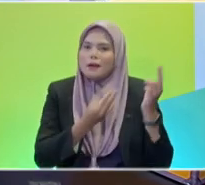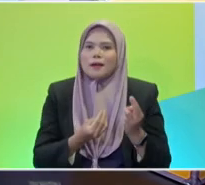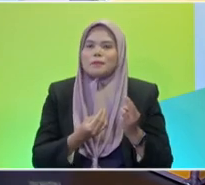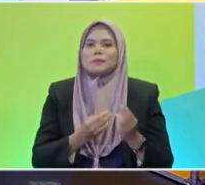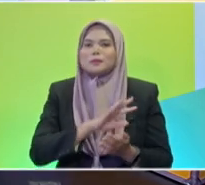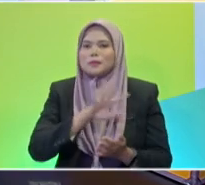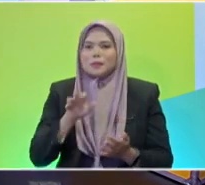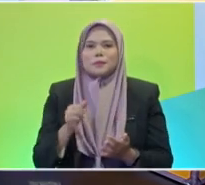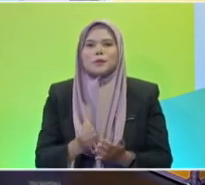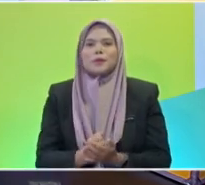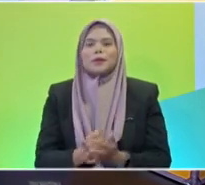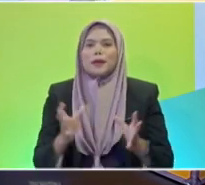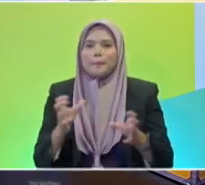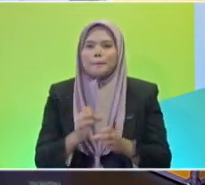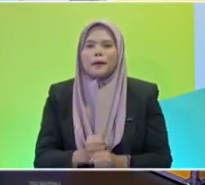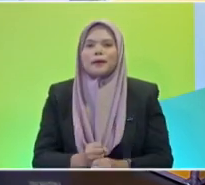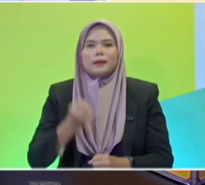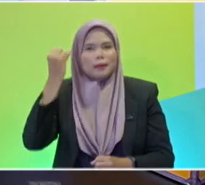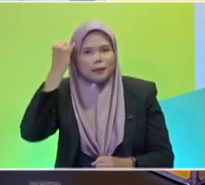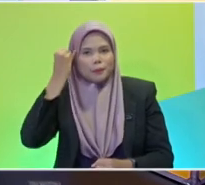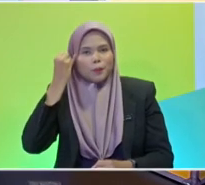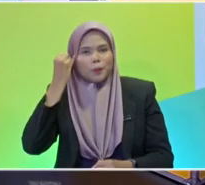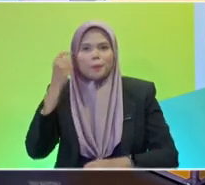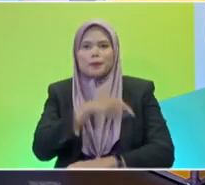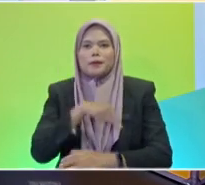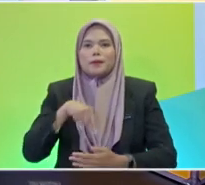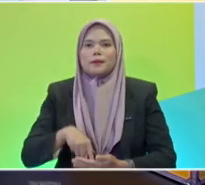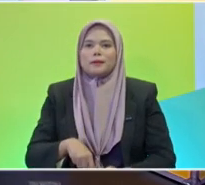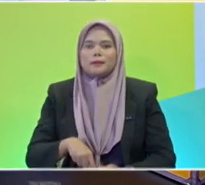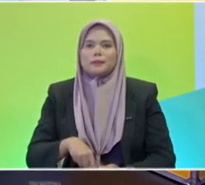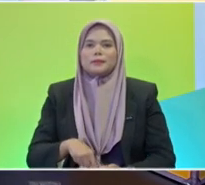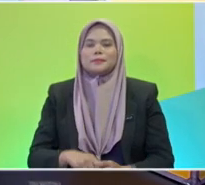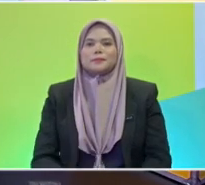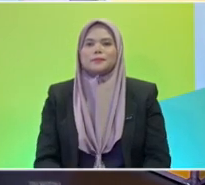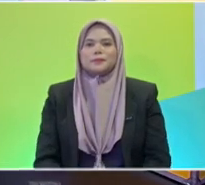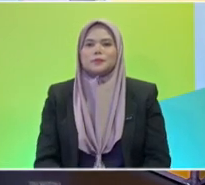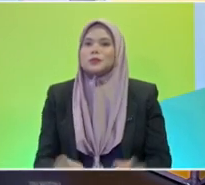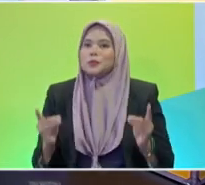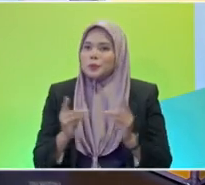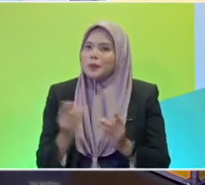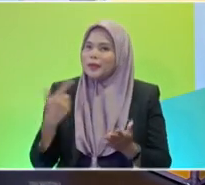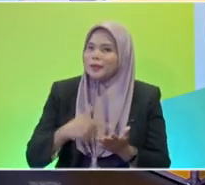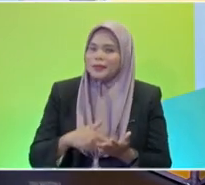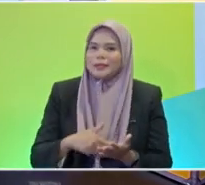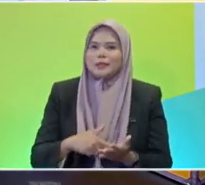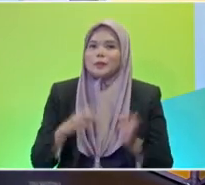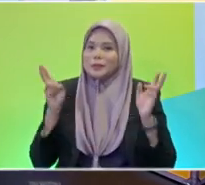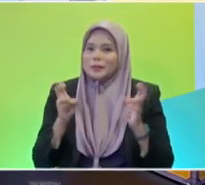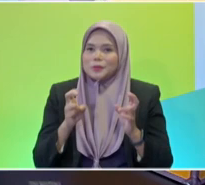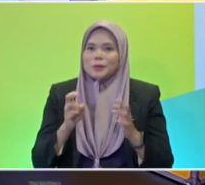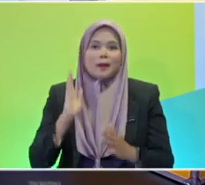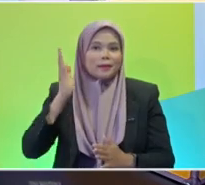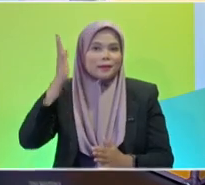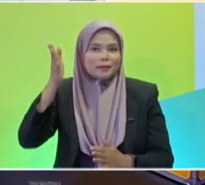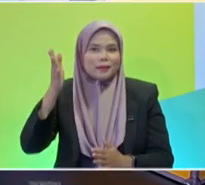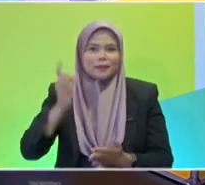kepada murid-murid bukan saja tapi sama kita pada hari ini di rumah juga baik kita jumpa lagi untuk episode akan datang terus bersama kami dalam